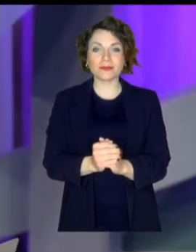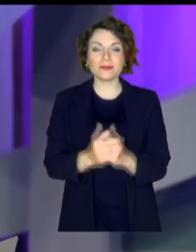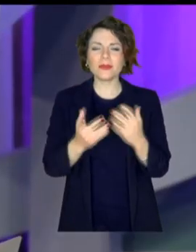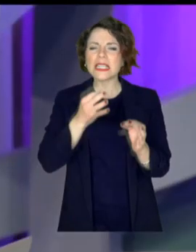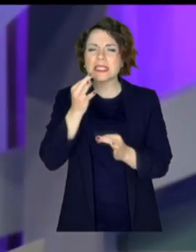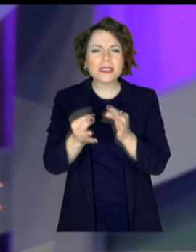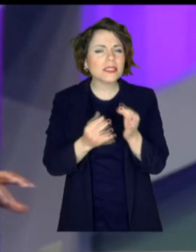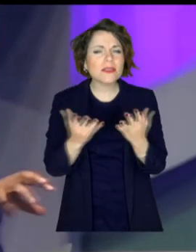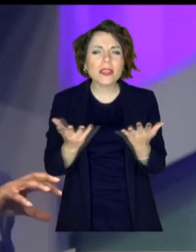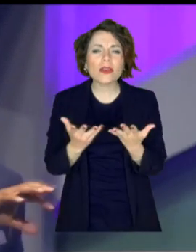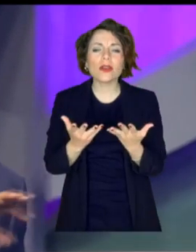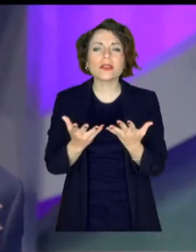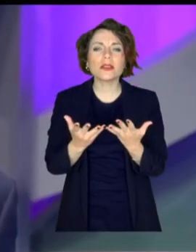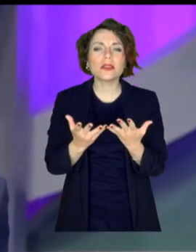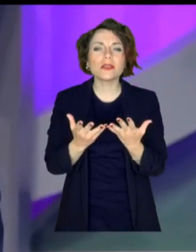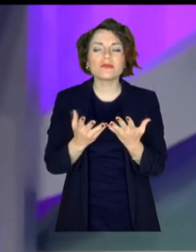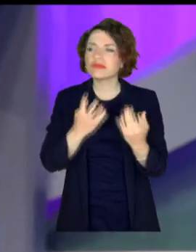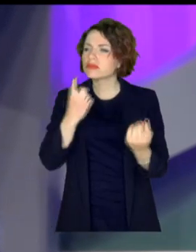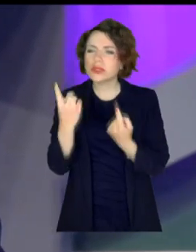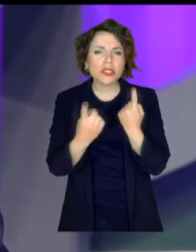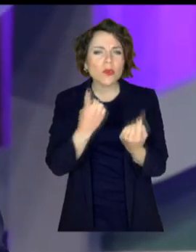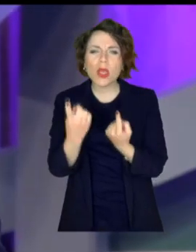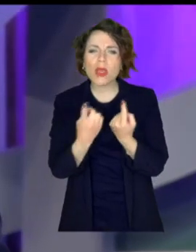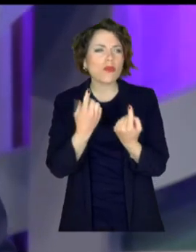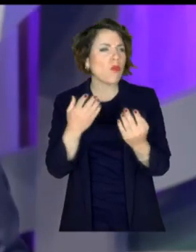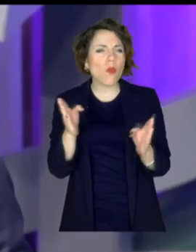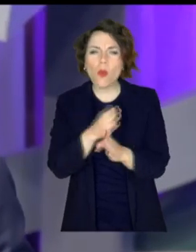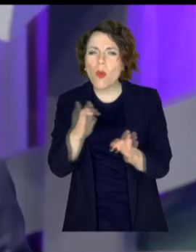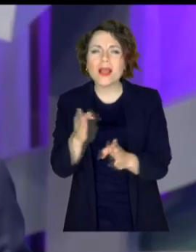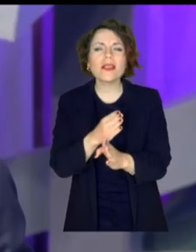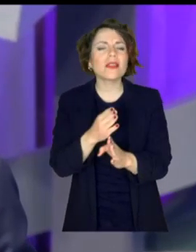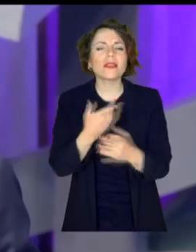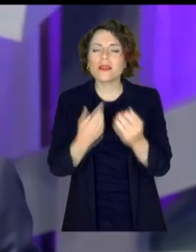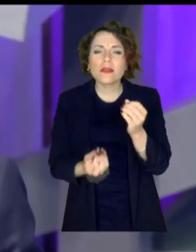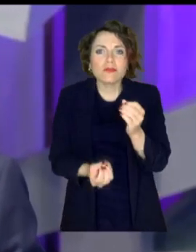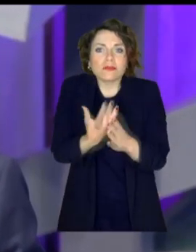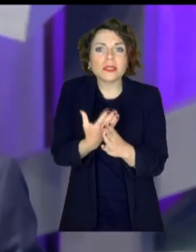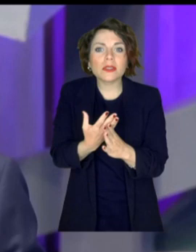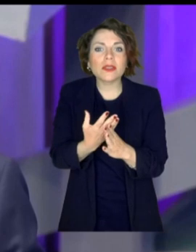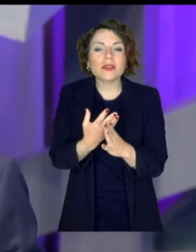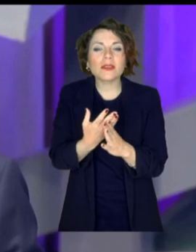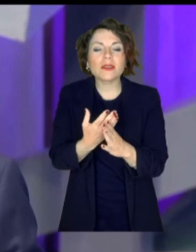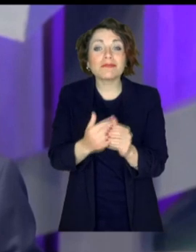Ciò vuol dire che tutto è stato ordinato da delle parole.